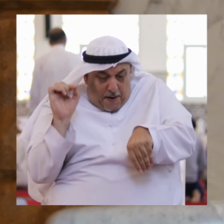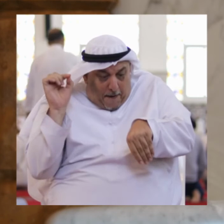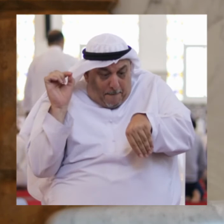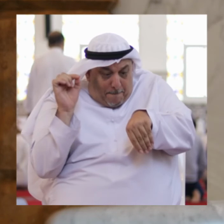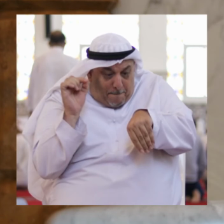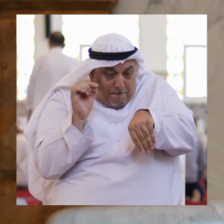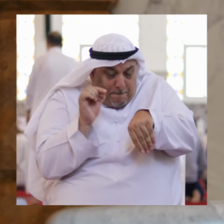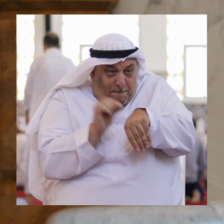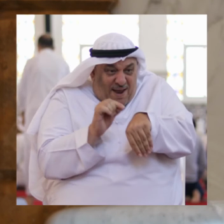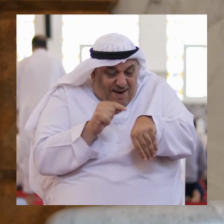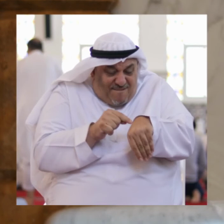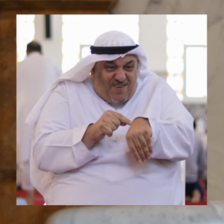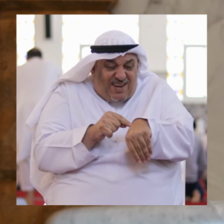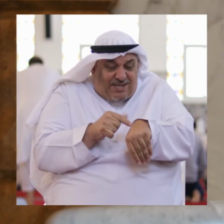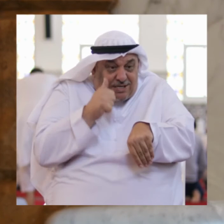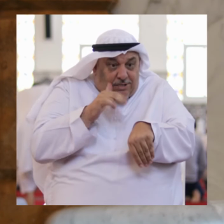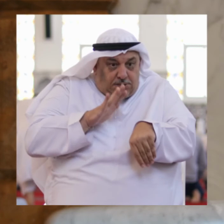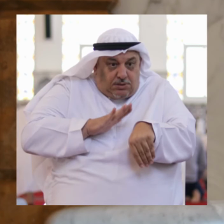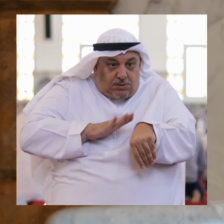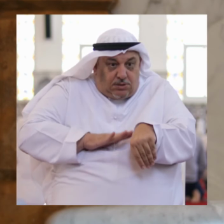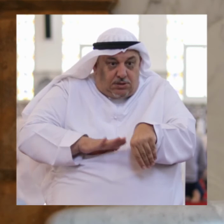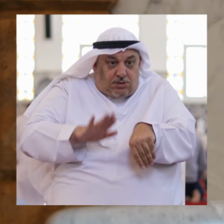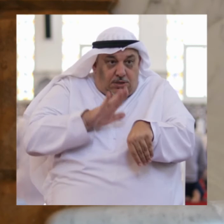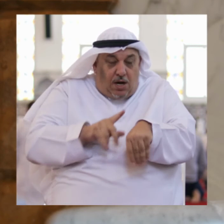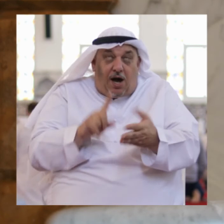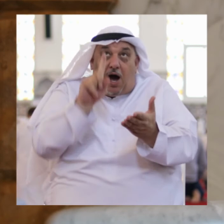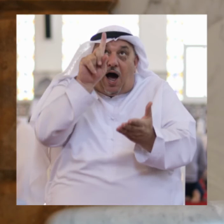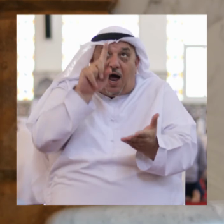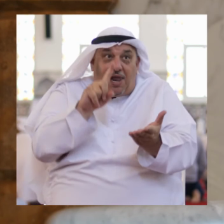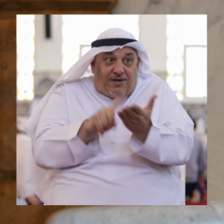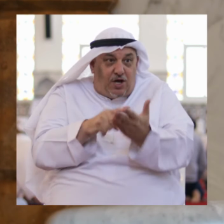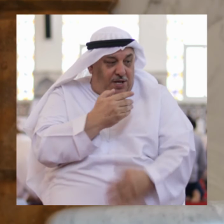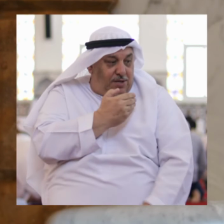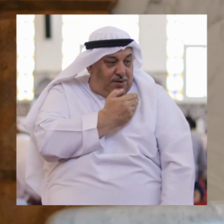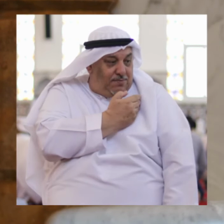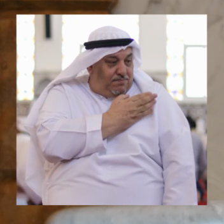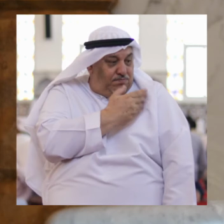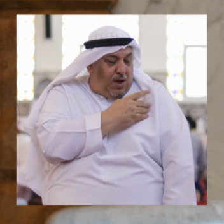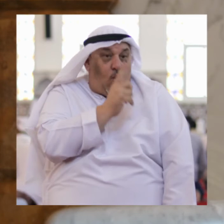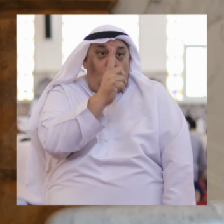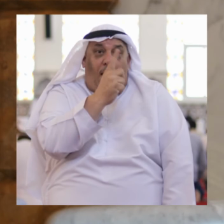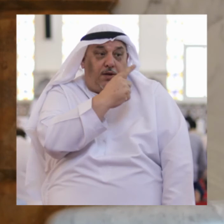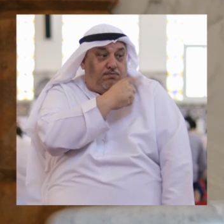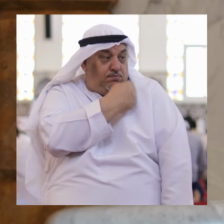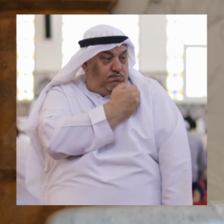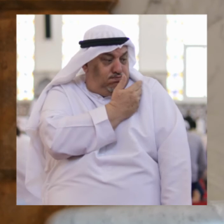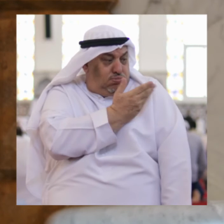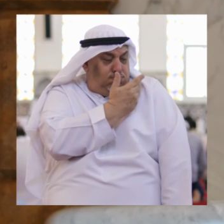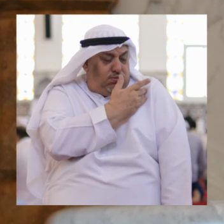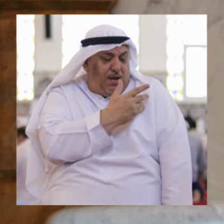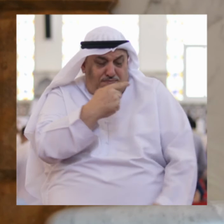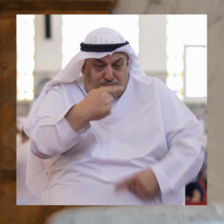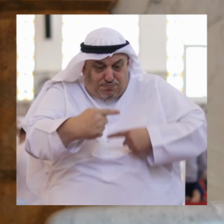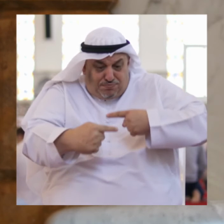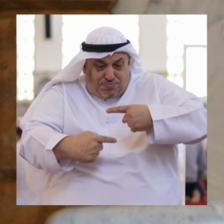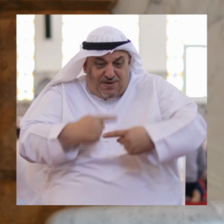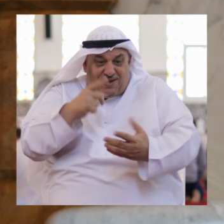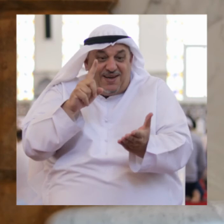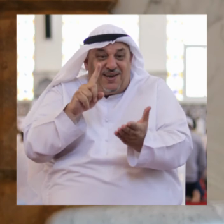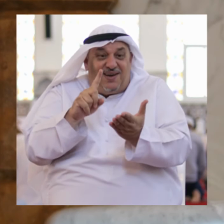فوقها الا كفر الله بها سيئاته كما